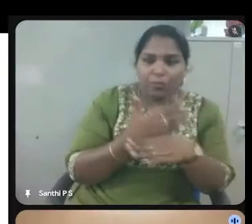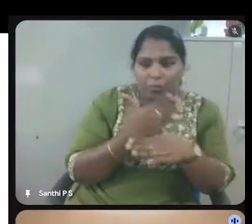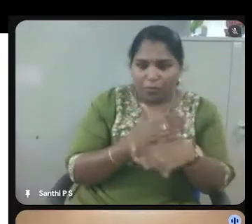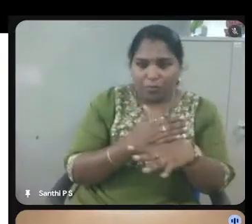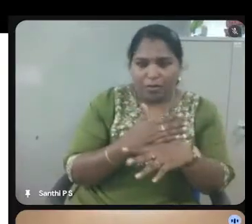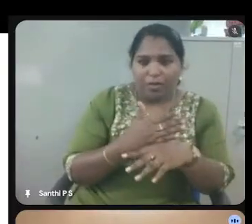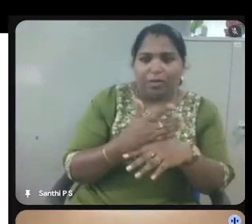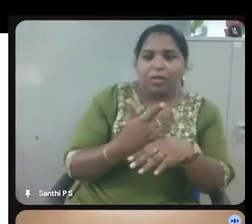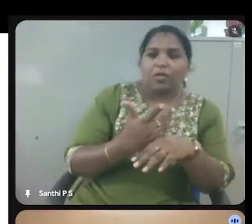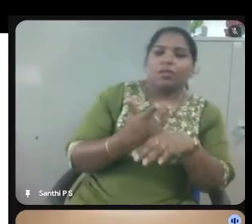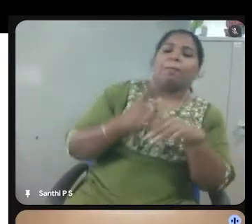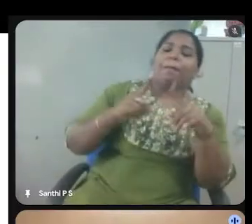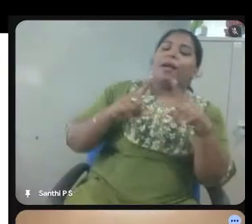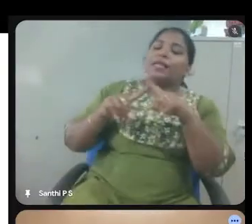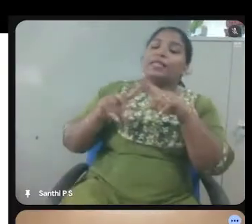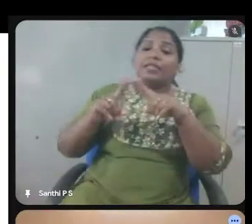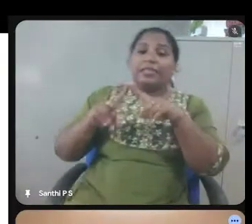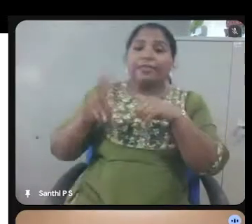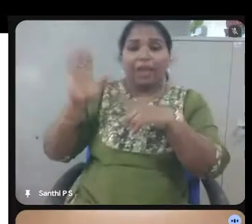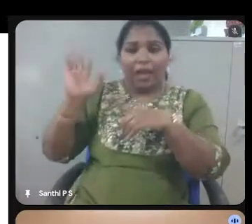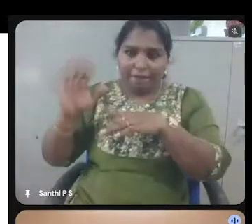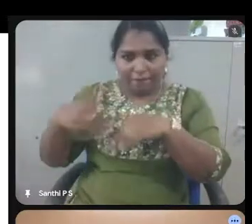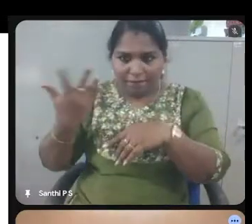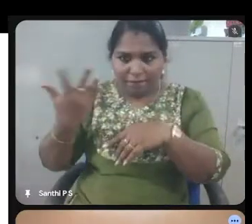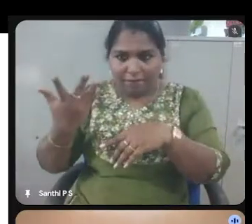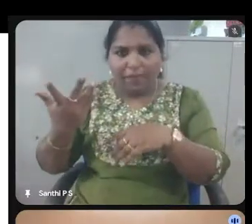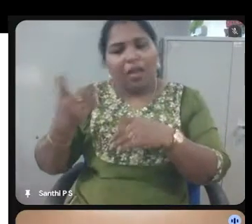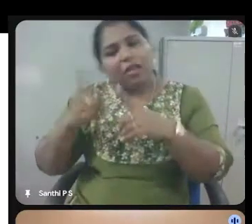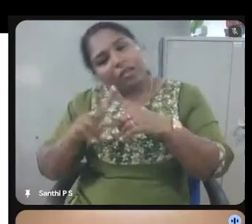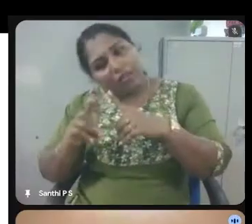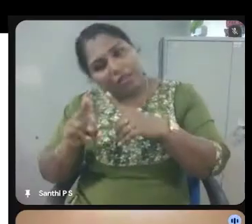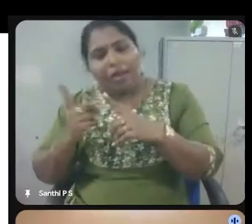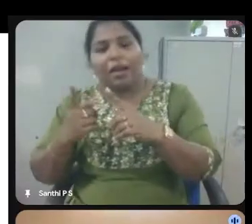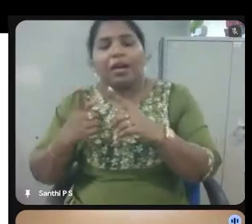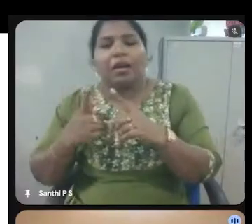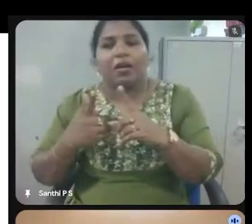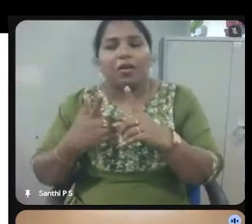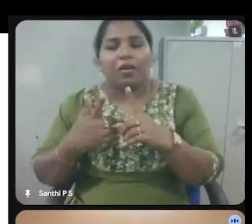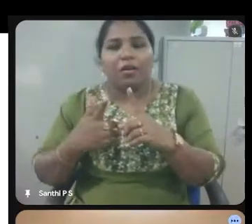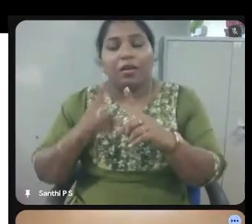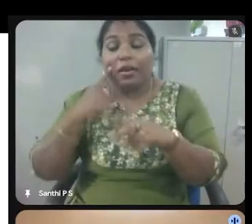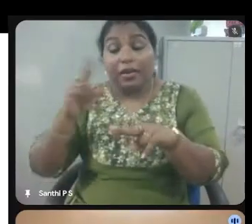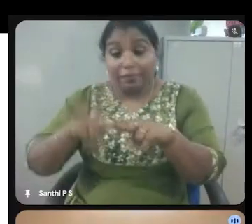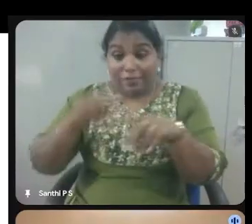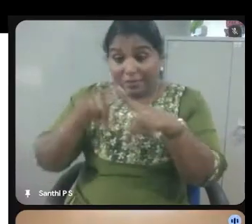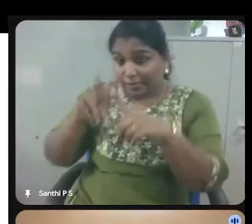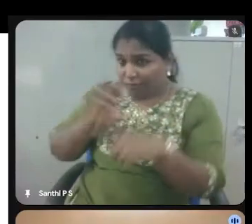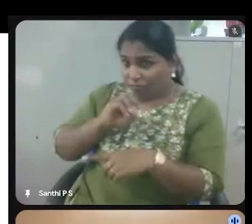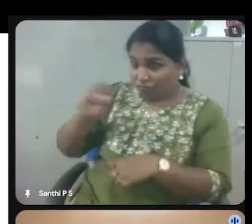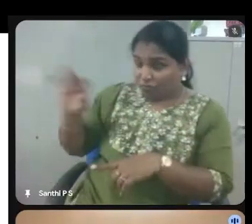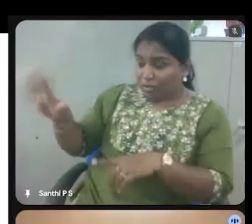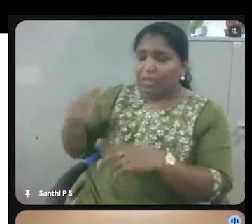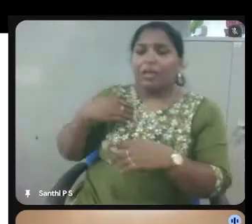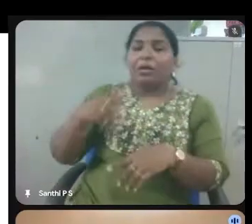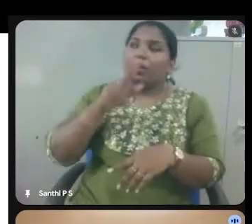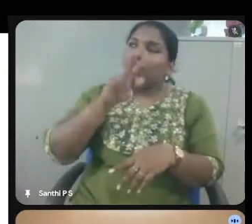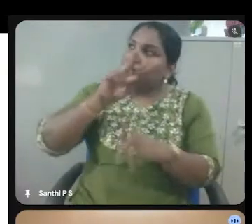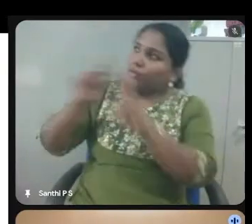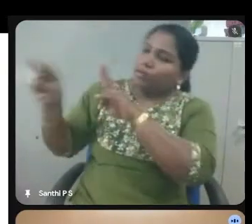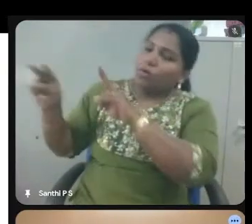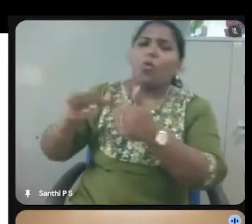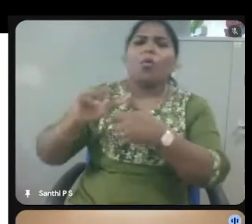ബാക്കിൽ ഒരു ടി വി വെച്ചിട്ടുണ്ട്, നിങ്ങൾക്ക് ഇഷ്ടം വാർത്തയൊക്കെ വെച്ച് കാണുന്നുണ്ടെങ്കിൽ നിങ്ങളുടെ പകുതി ശ്രദ്ധ അതിലേക്ക് പോകും